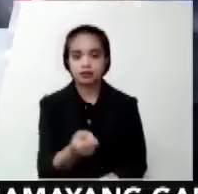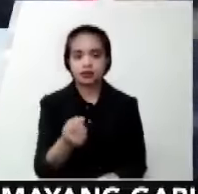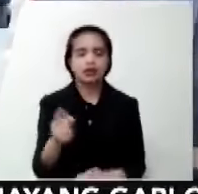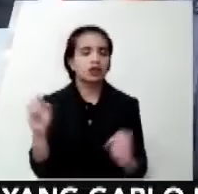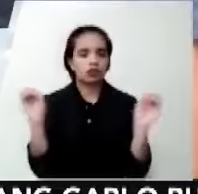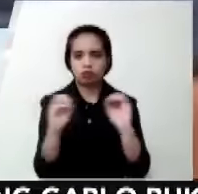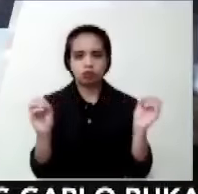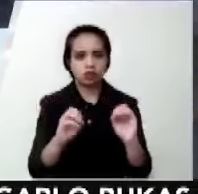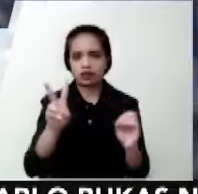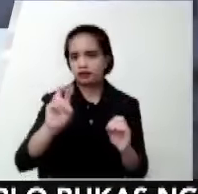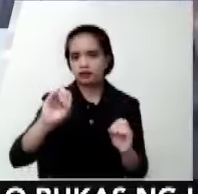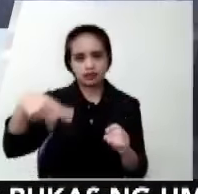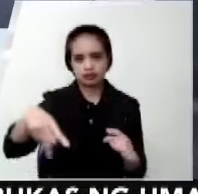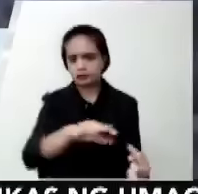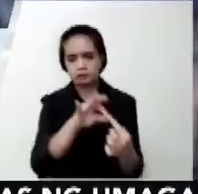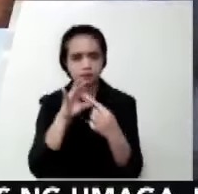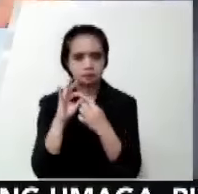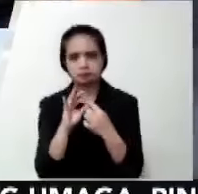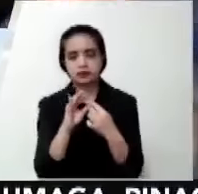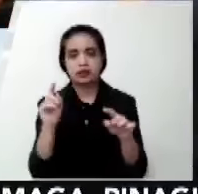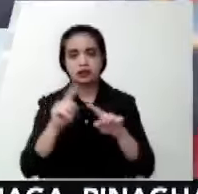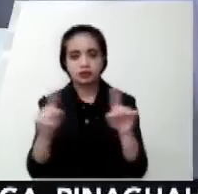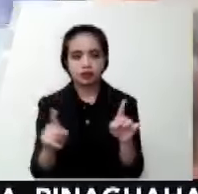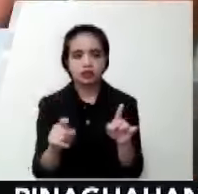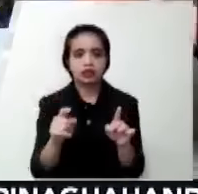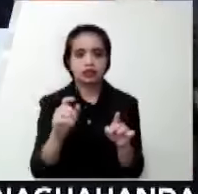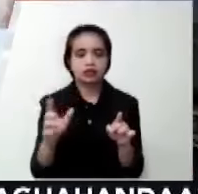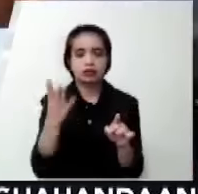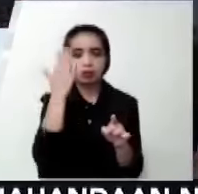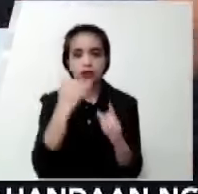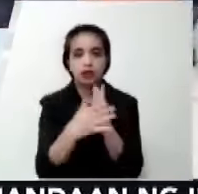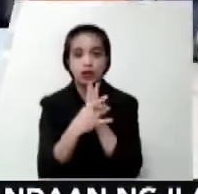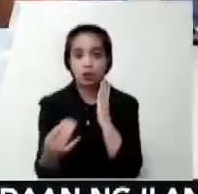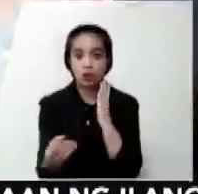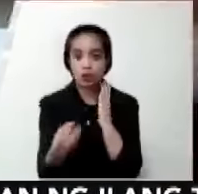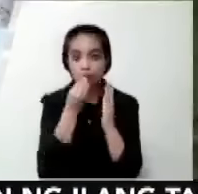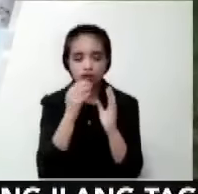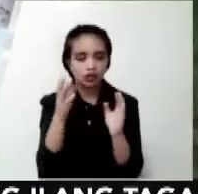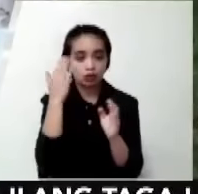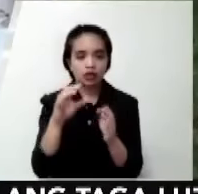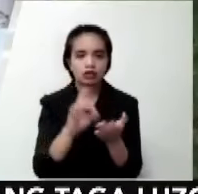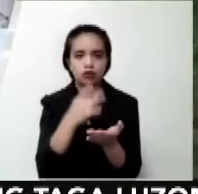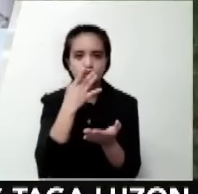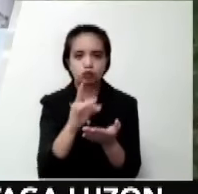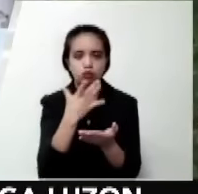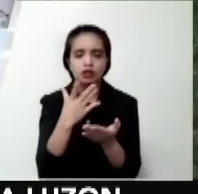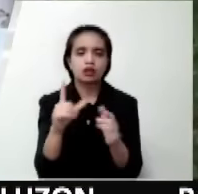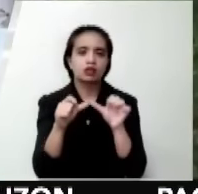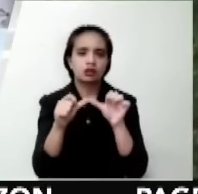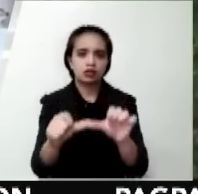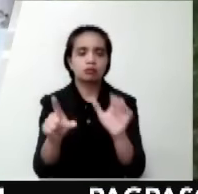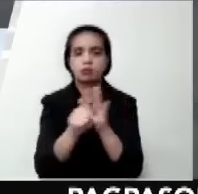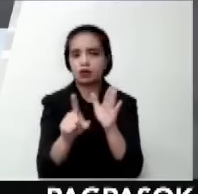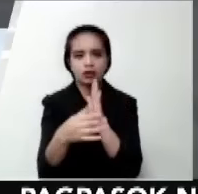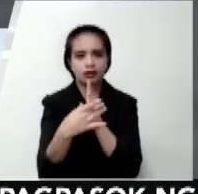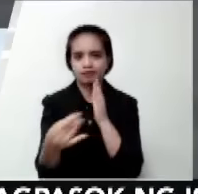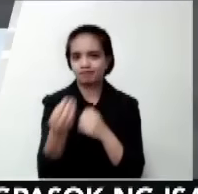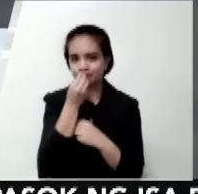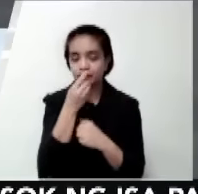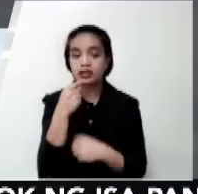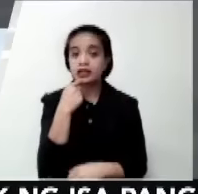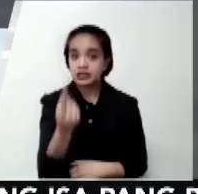Nangling lang ay mga pagkaing hindi mamantika dahil umiinom ng mga maintenance na gamot. Samantala, sinabi naman ng Department of